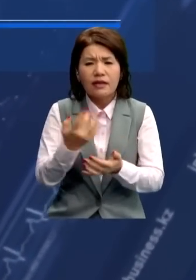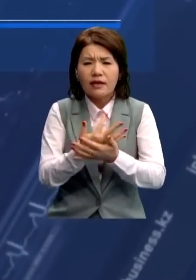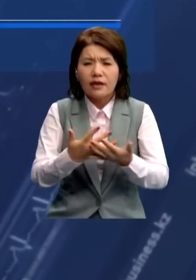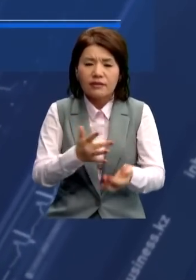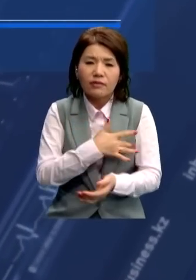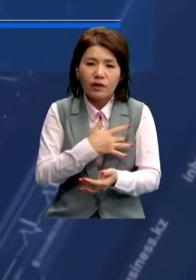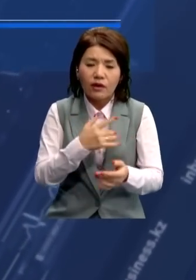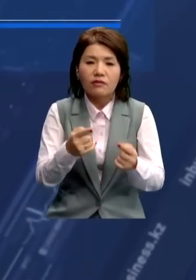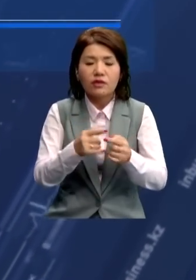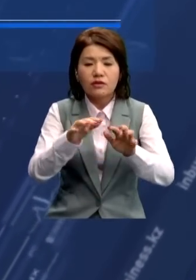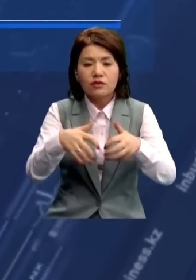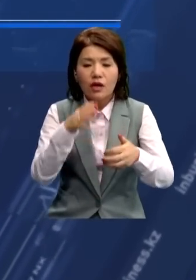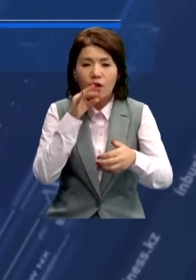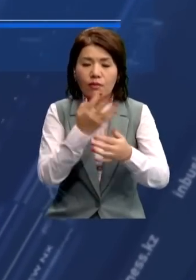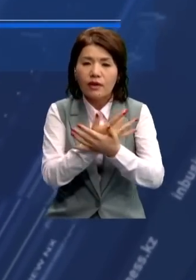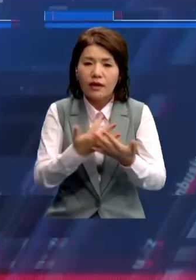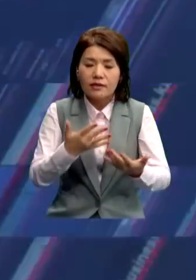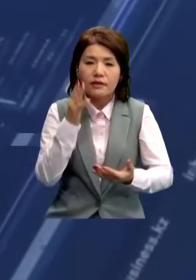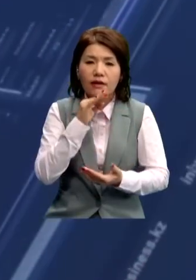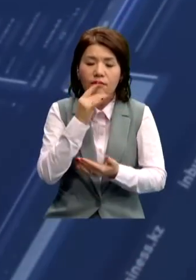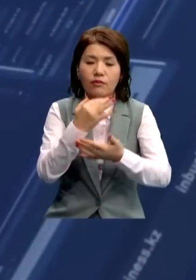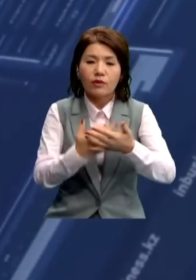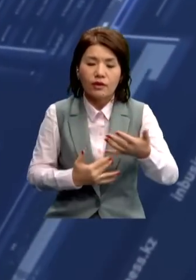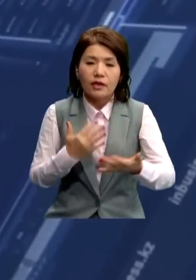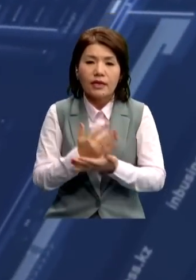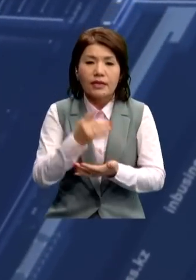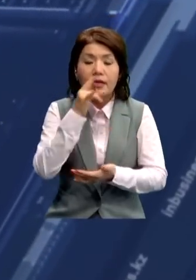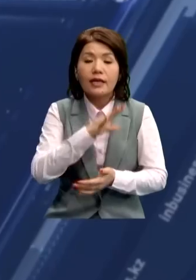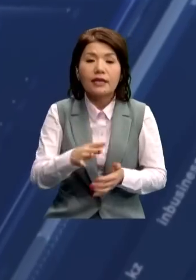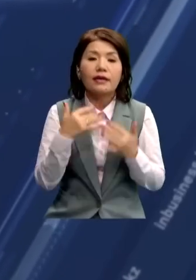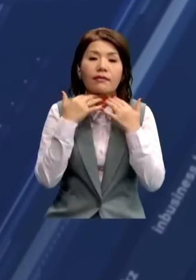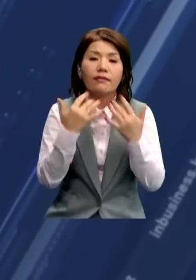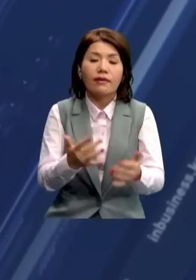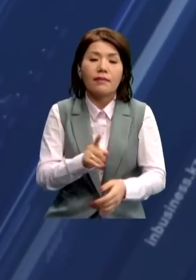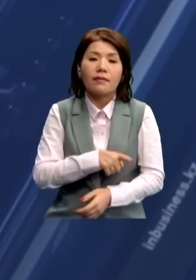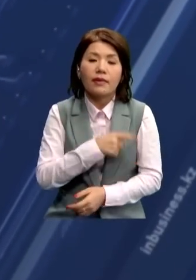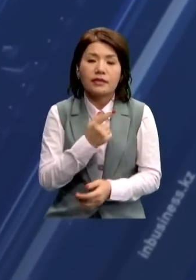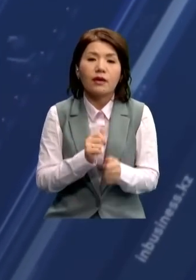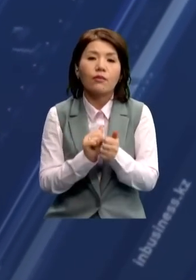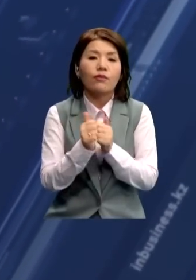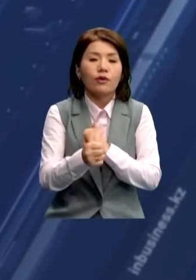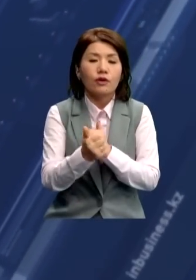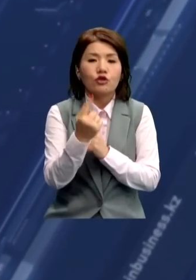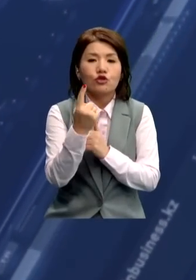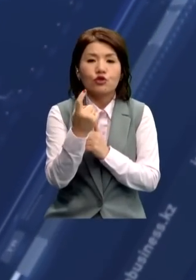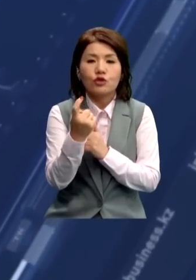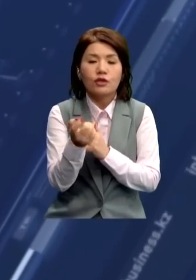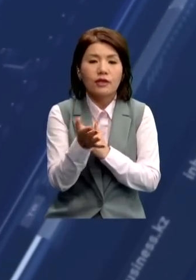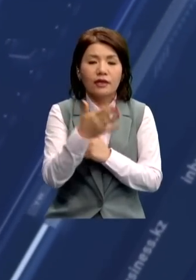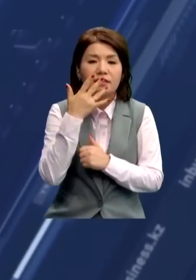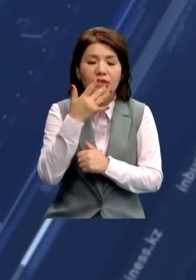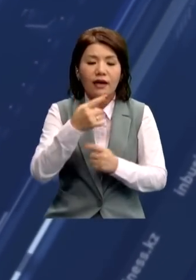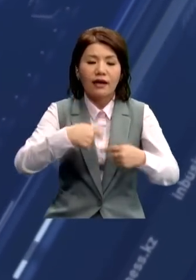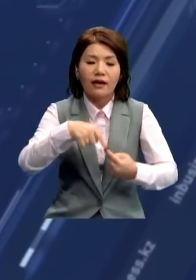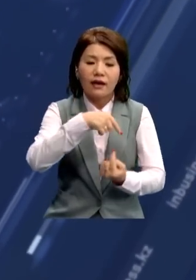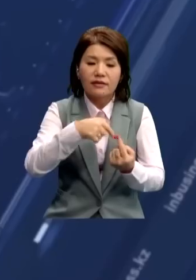жалдауға, қаржылық операциялар жүргізуге мүмкіндік береді. Одан қалды, елімізде тапшы мамандықтар бойынша үздік 100 шетелдік кәсіп иесін